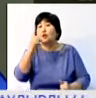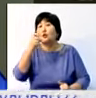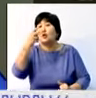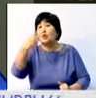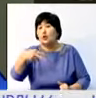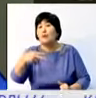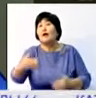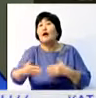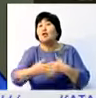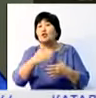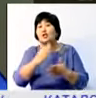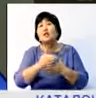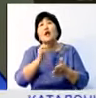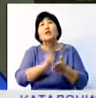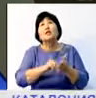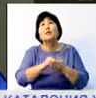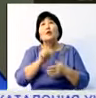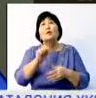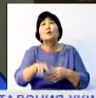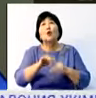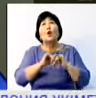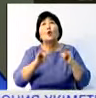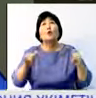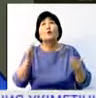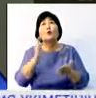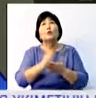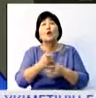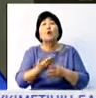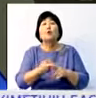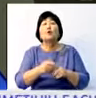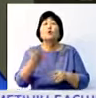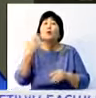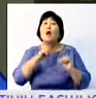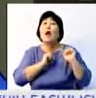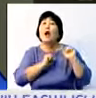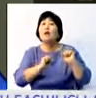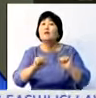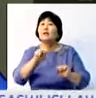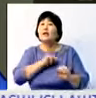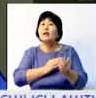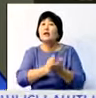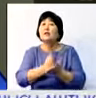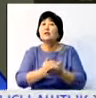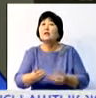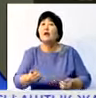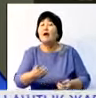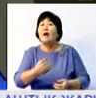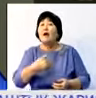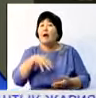120-ға жетті. Себебі бұл жерде көбейіп отқаны, бұрындары адвокаттық қызметпен айналысуға үміткер